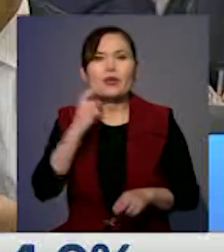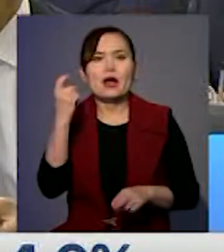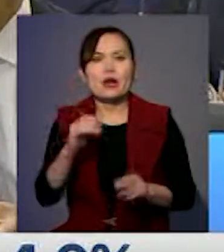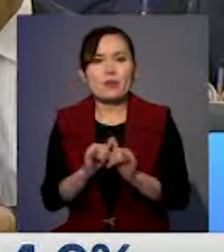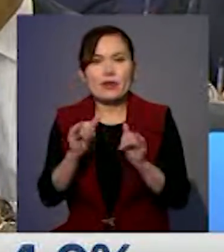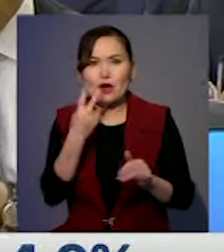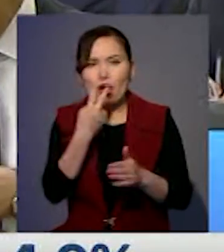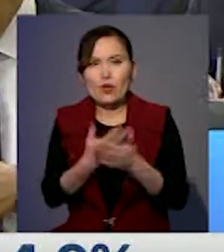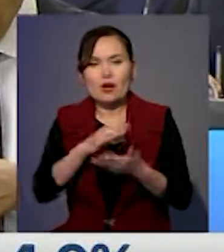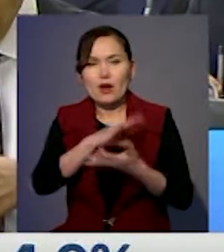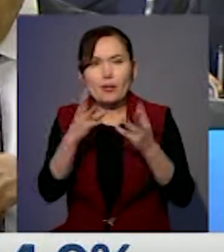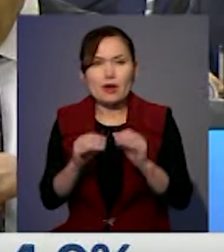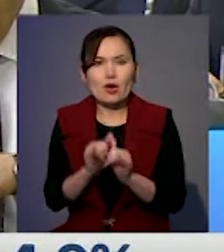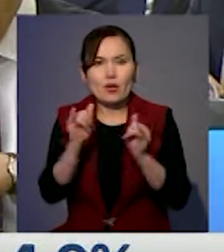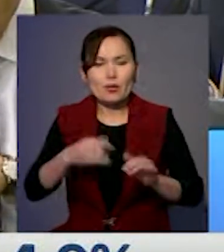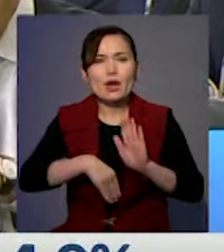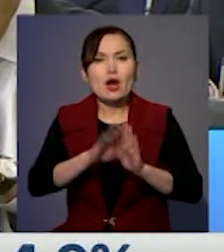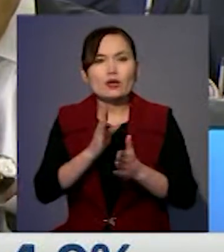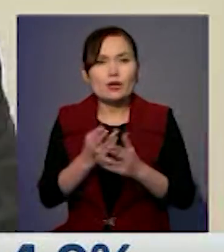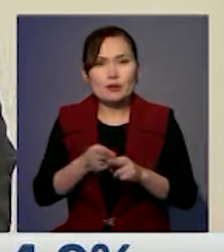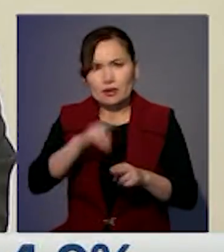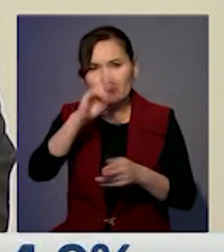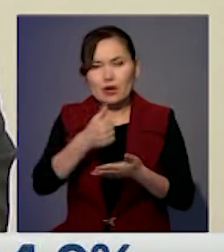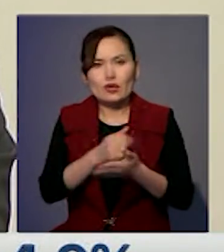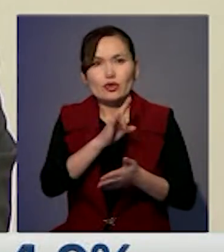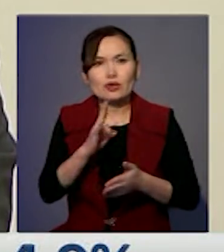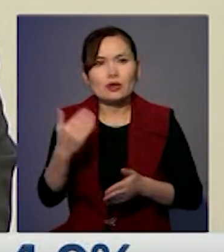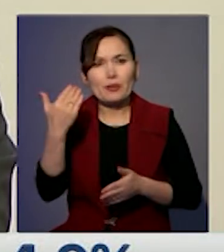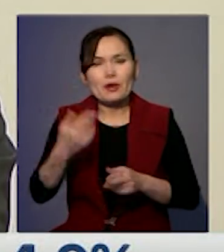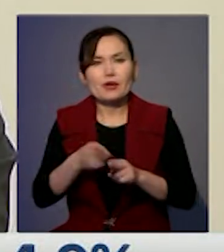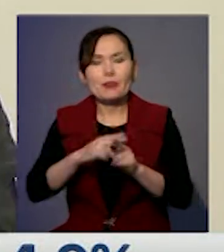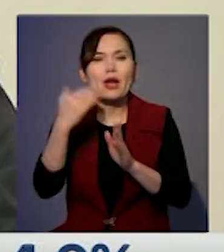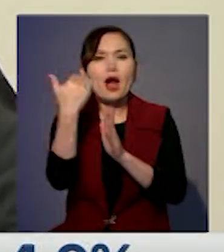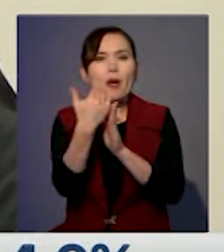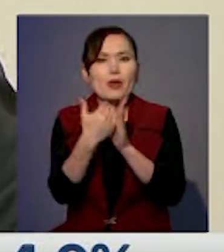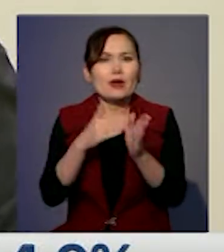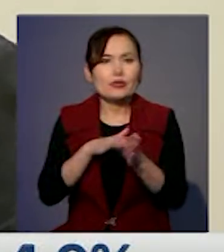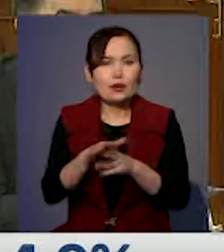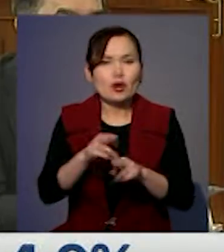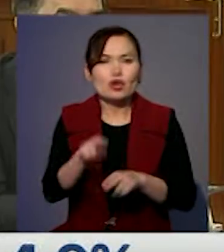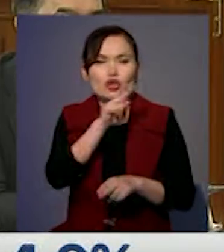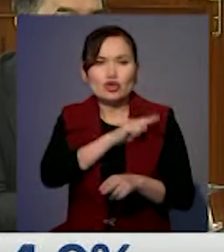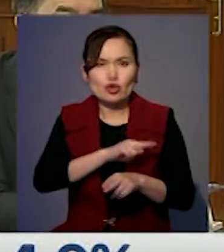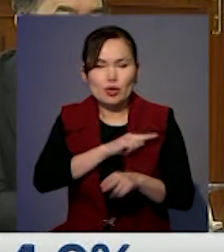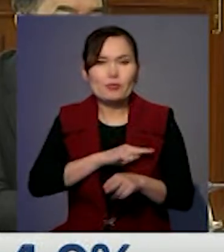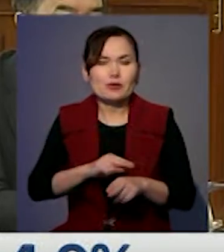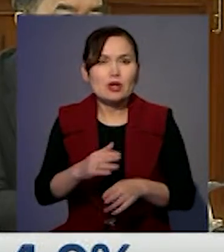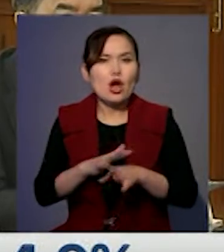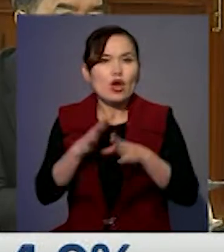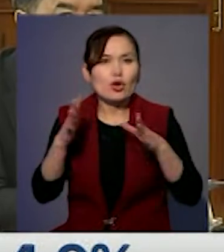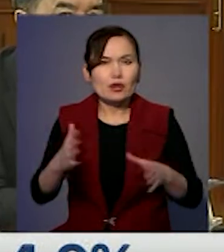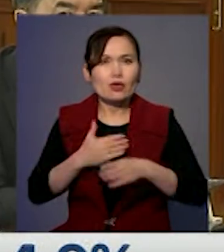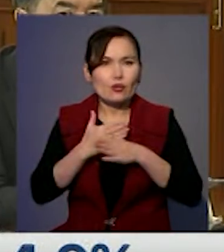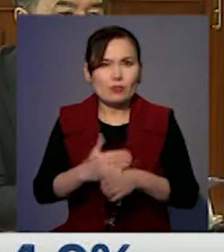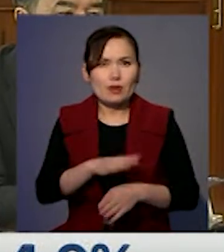даму көрсеткіштері артқан байқалады. Бұл ретте елбасының 5 әлеуметтік бастамасын жүзеге асыру ісі сеп болып отыр.